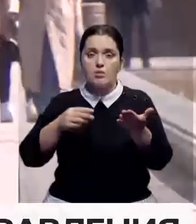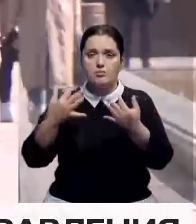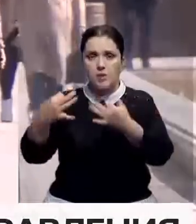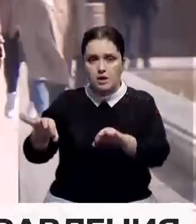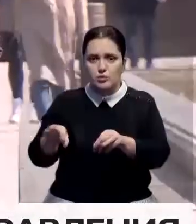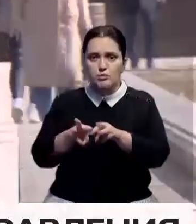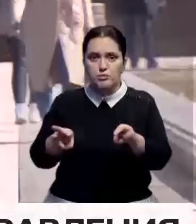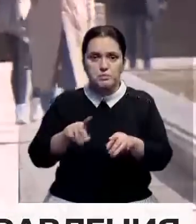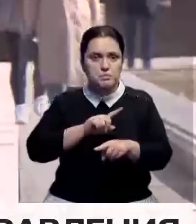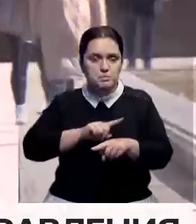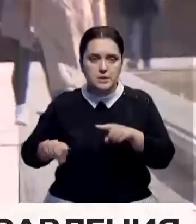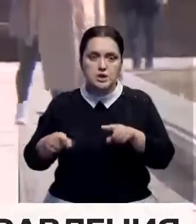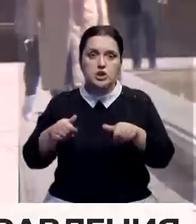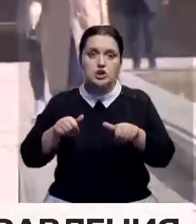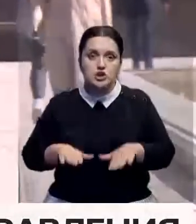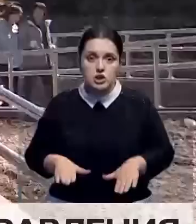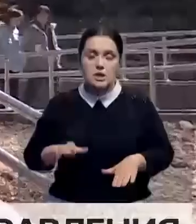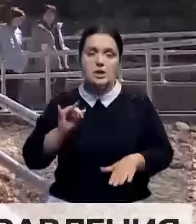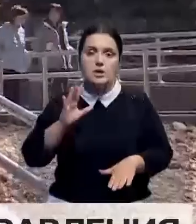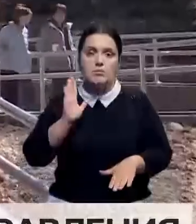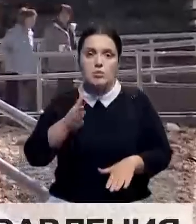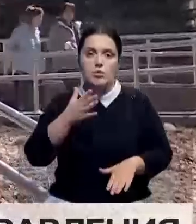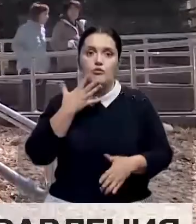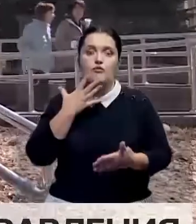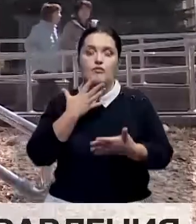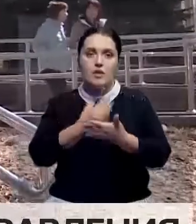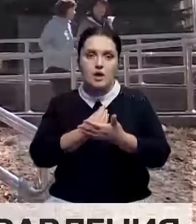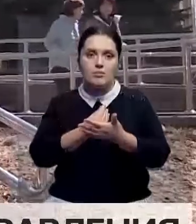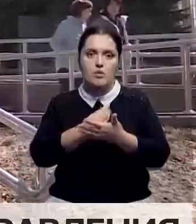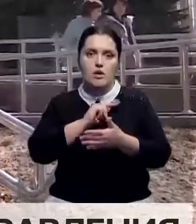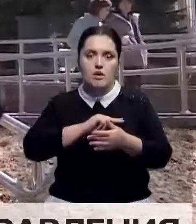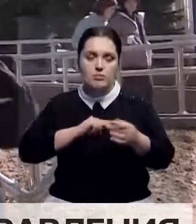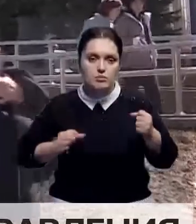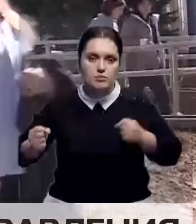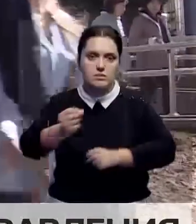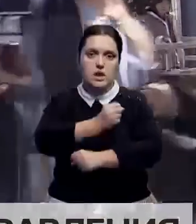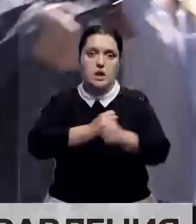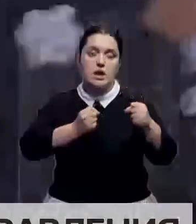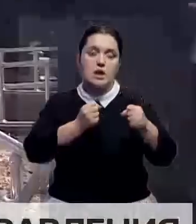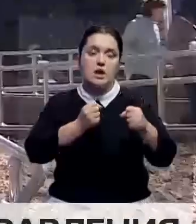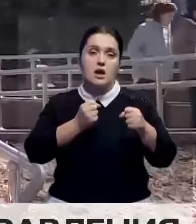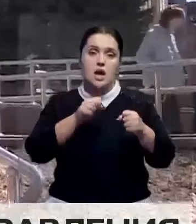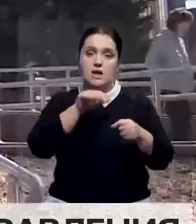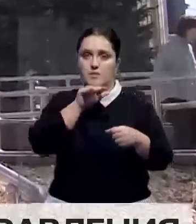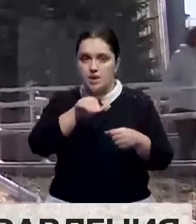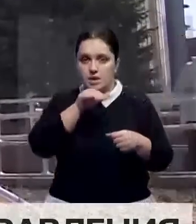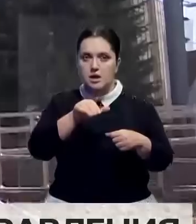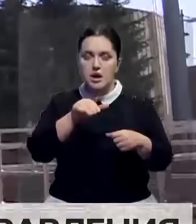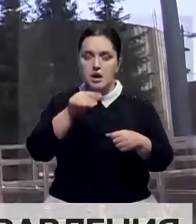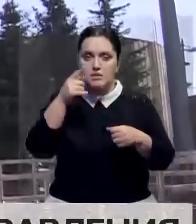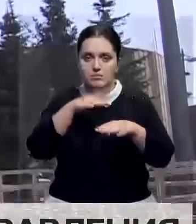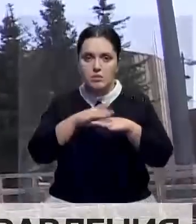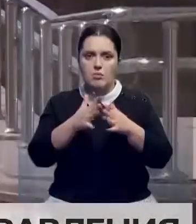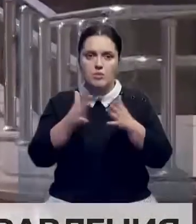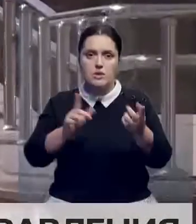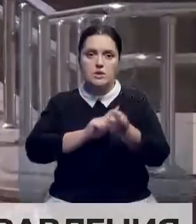более оперативно принимать решения и вести свою независимую кадровую политику. Как считают эксперты, для больших реформ в первую